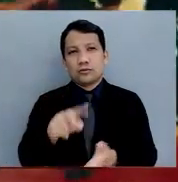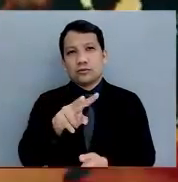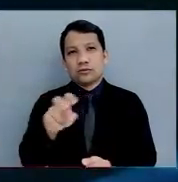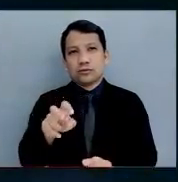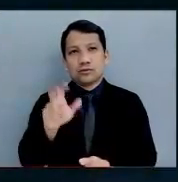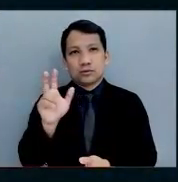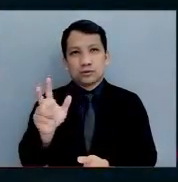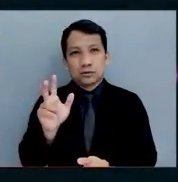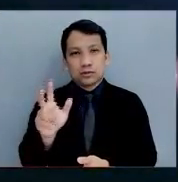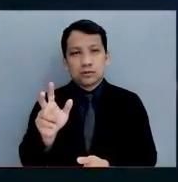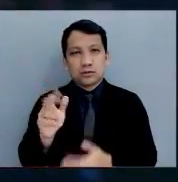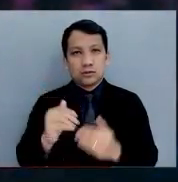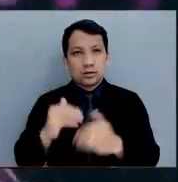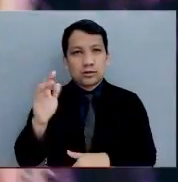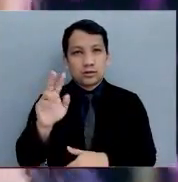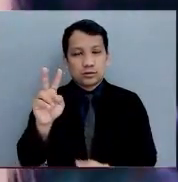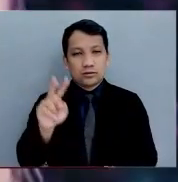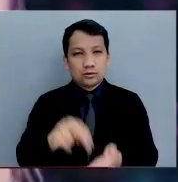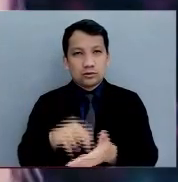₱1,230 hanggang